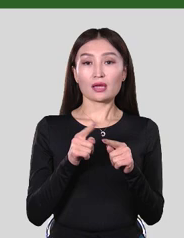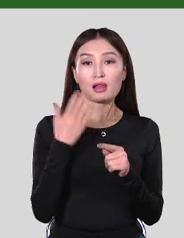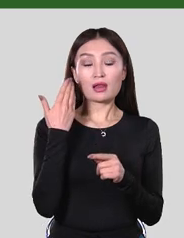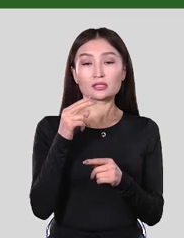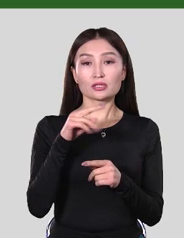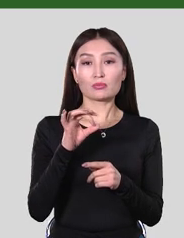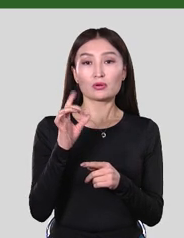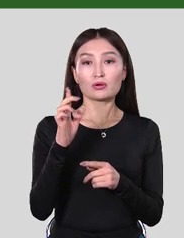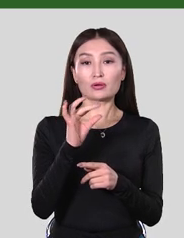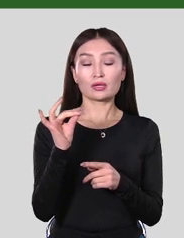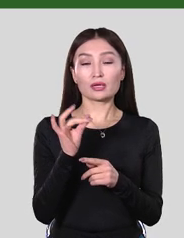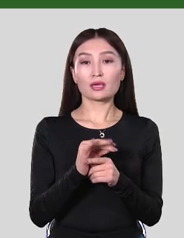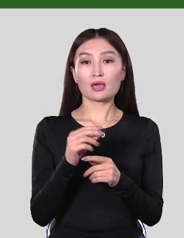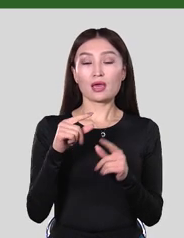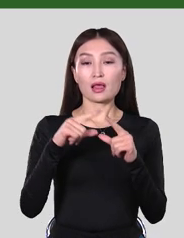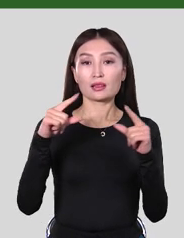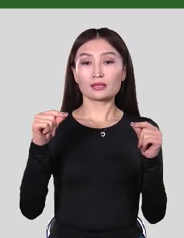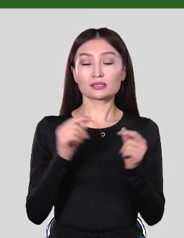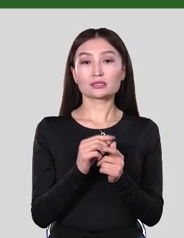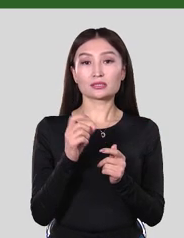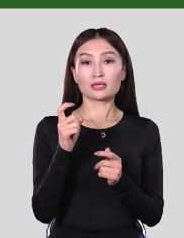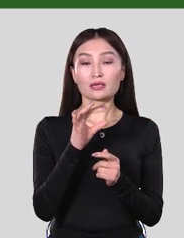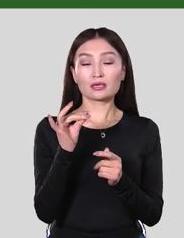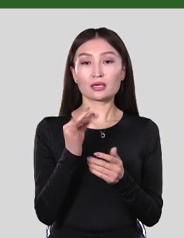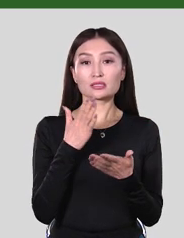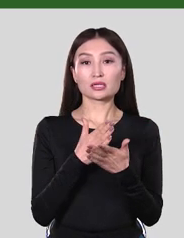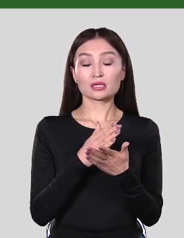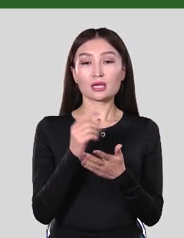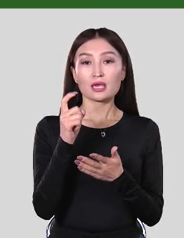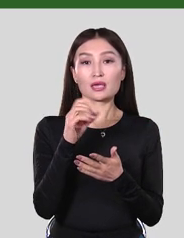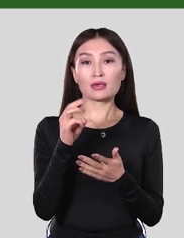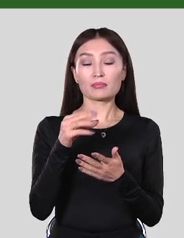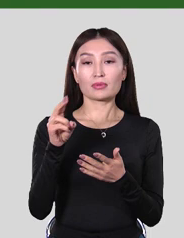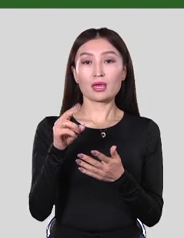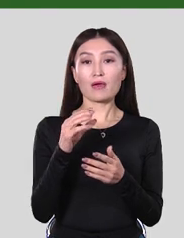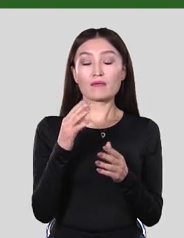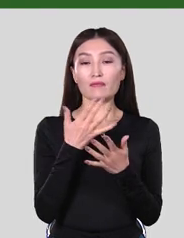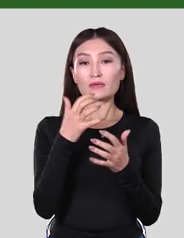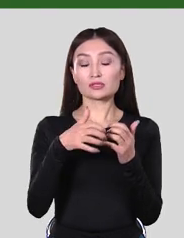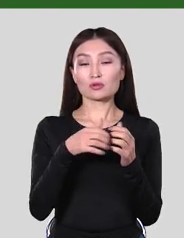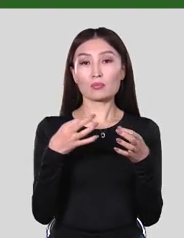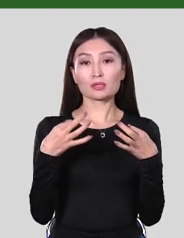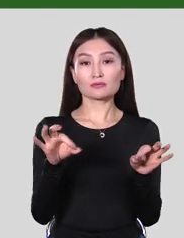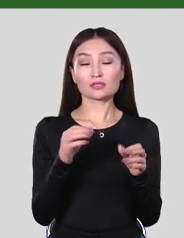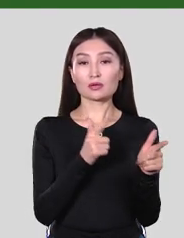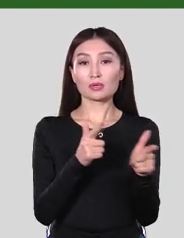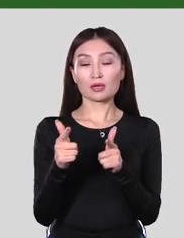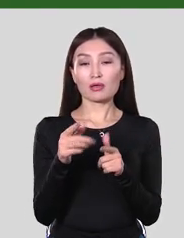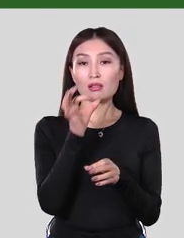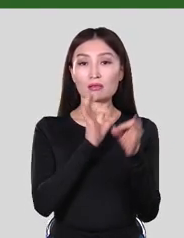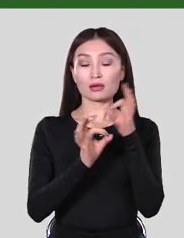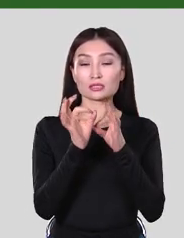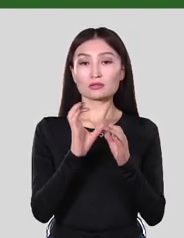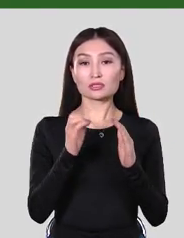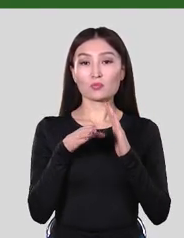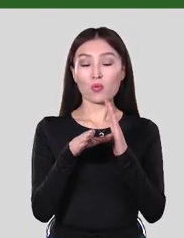пробки. Листья хинного дерева содержат хинин – вещество, позволившее приготовить лекарство,